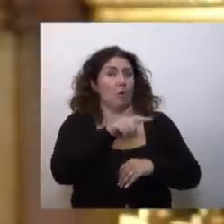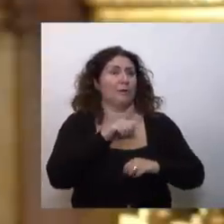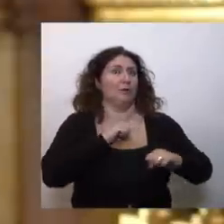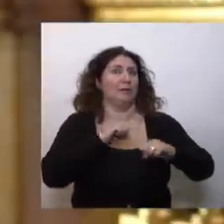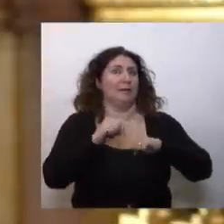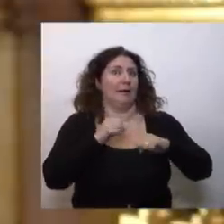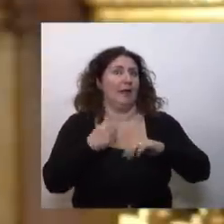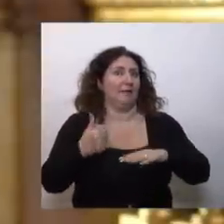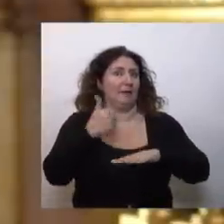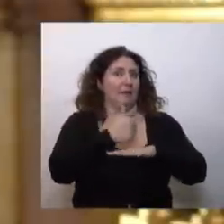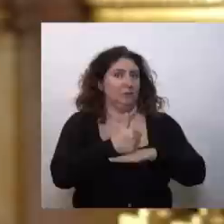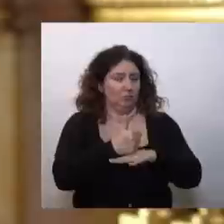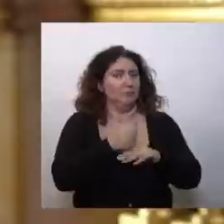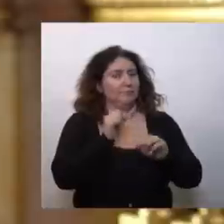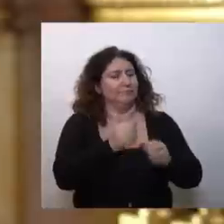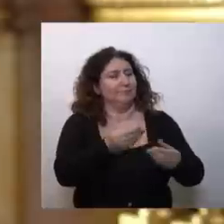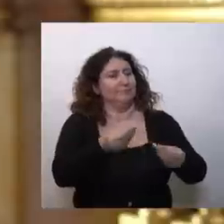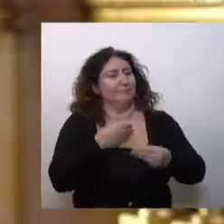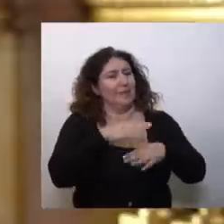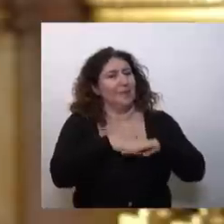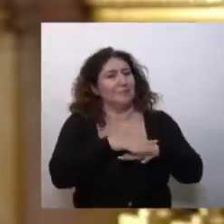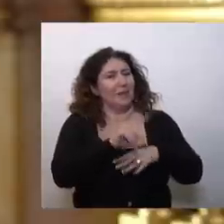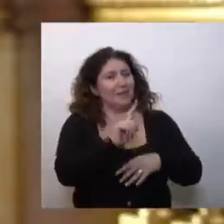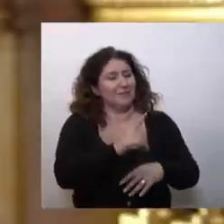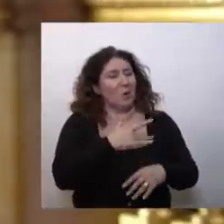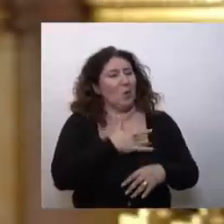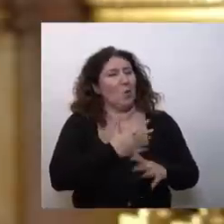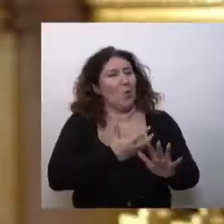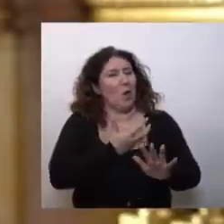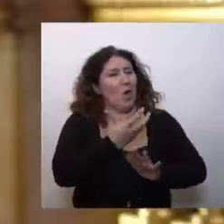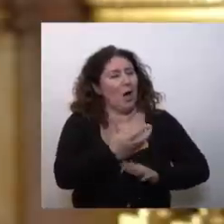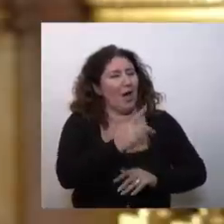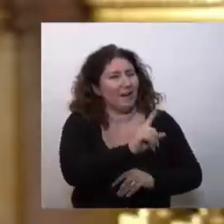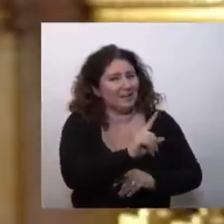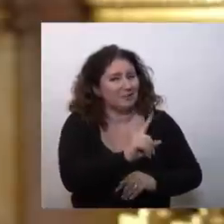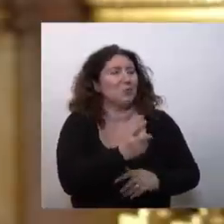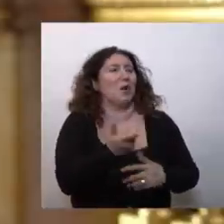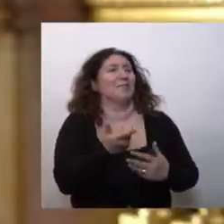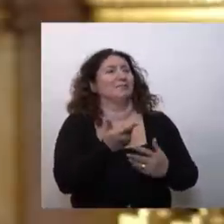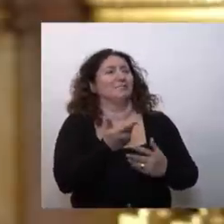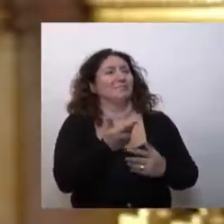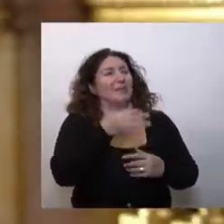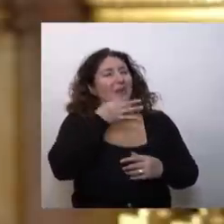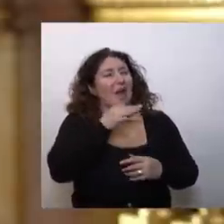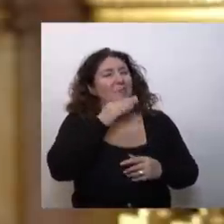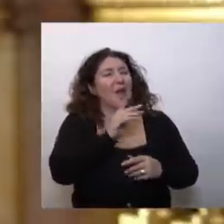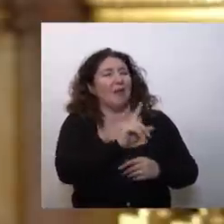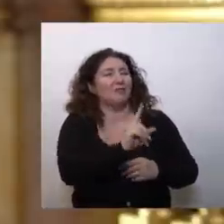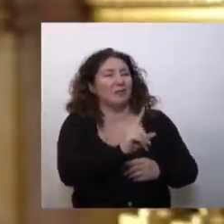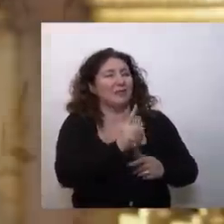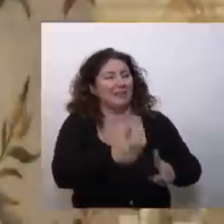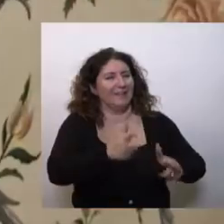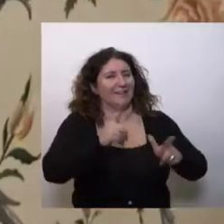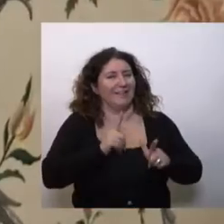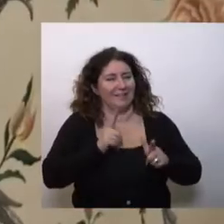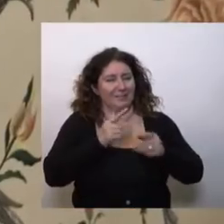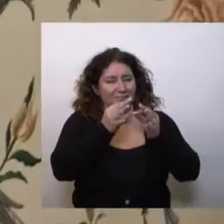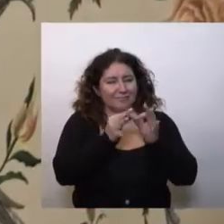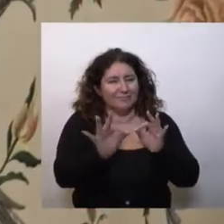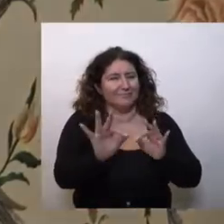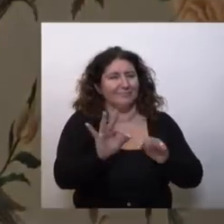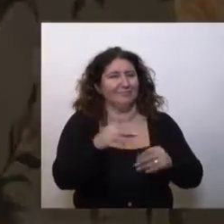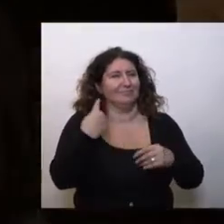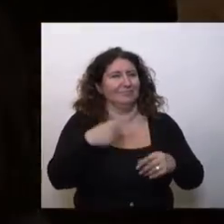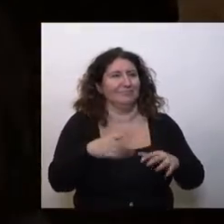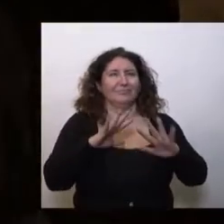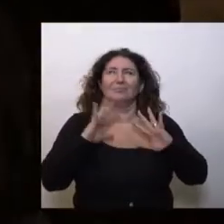solo la sua esperienza, ma anche il suo cuore e la sua grande capacità di farci cogliere lo specifico, la